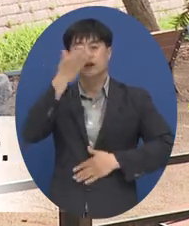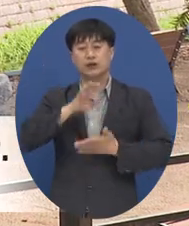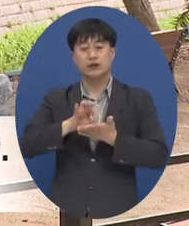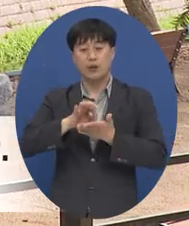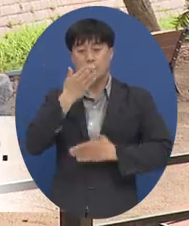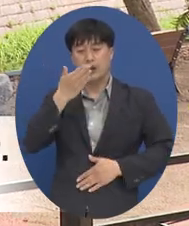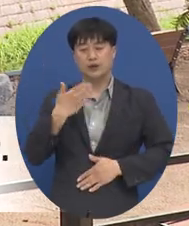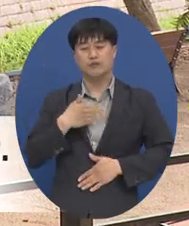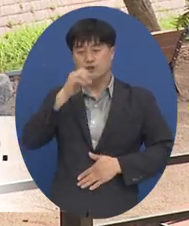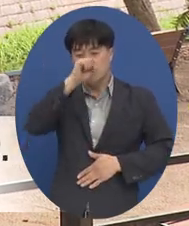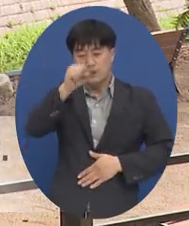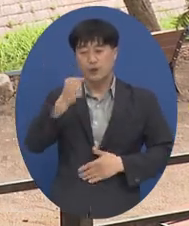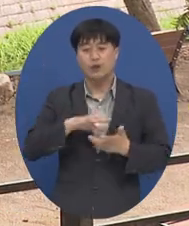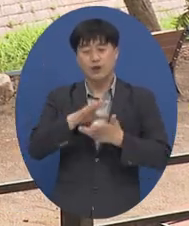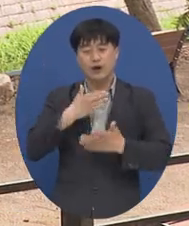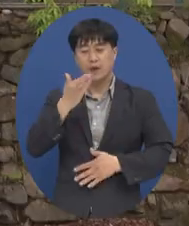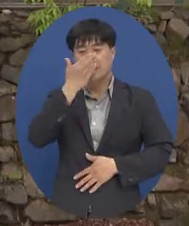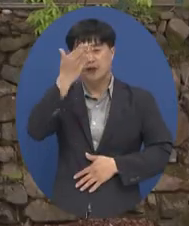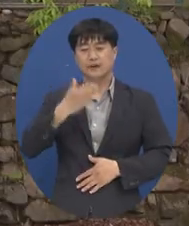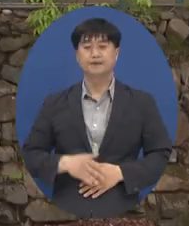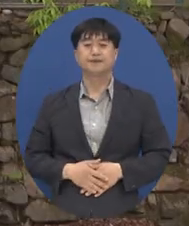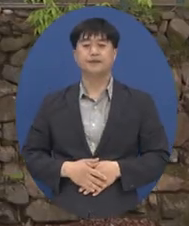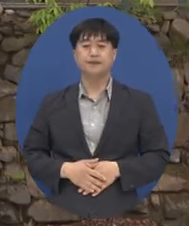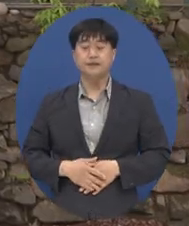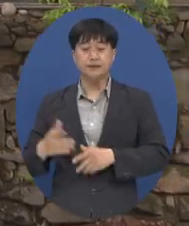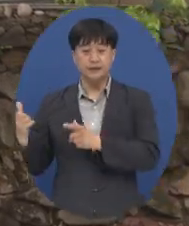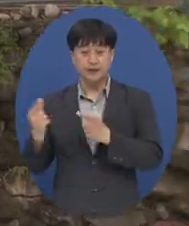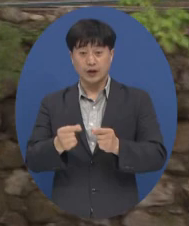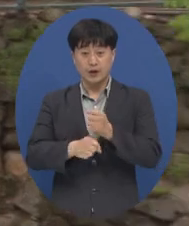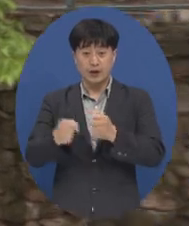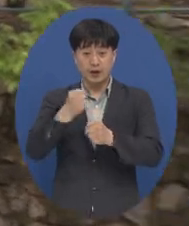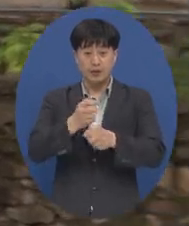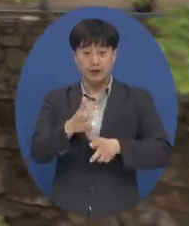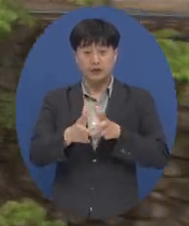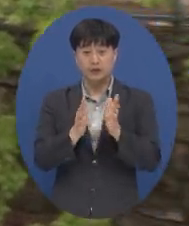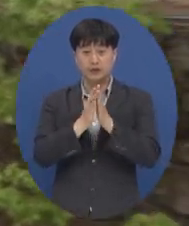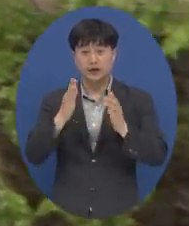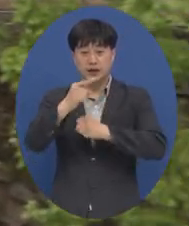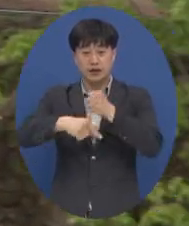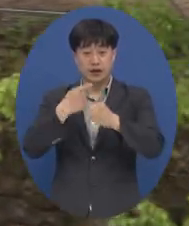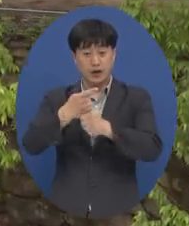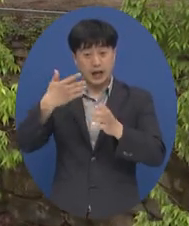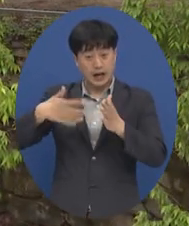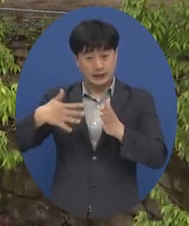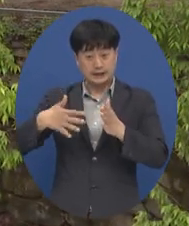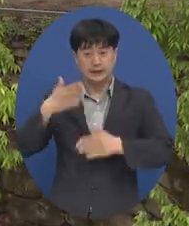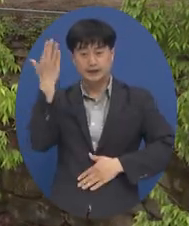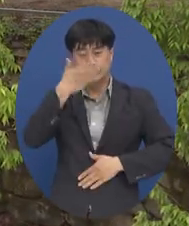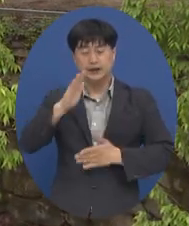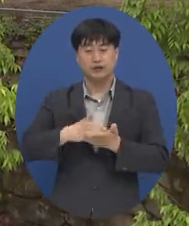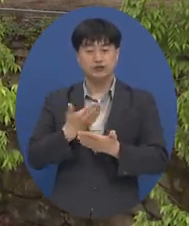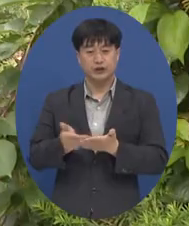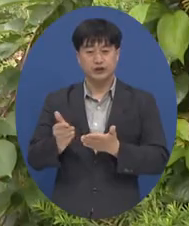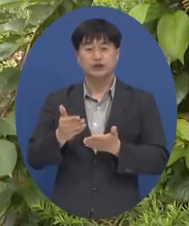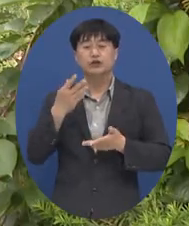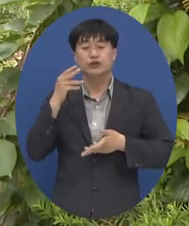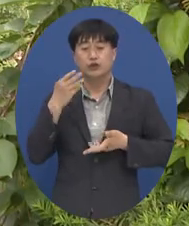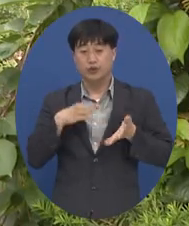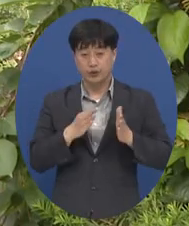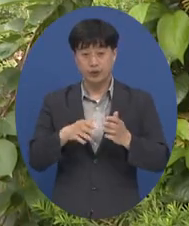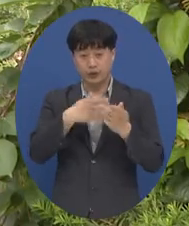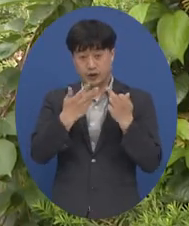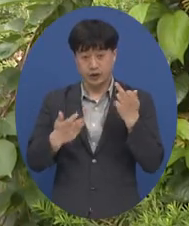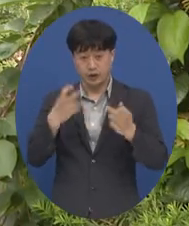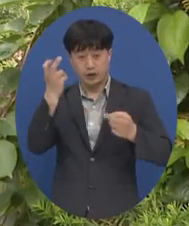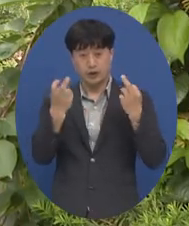수 있고 더 기분 좋게 놀다 갈수 있을 것 같습니다. 이렇게 복원 사업을 시작한 지 1년도 안돼 깨끗이 정비된 경기도 하천과